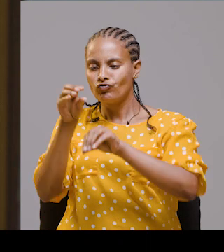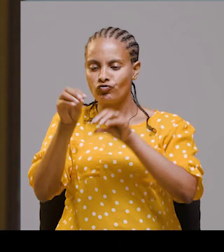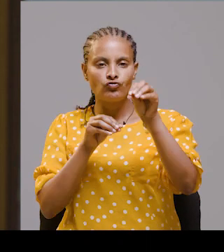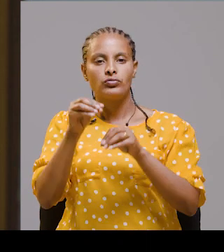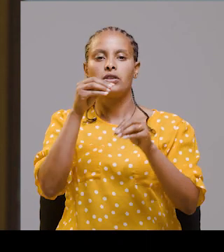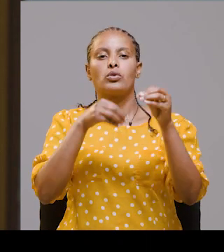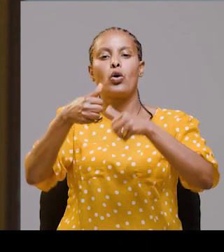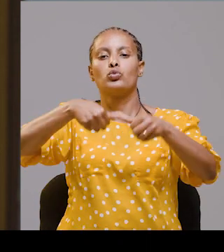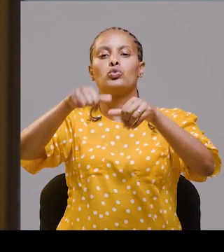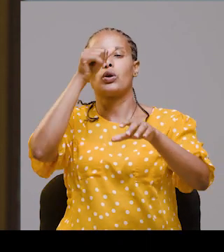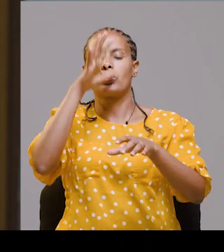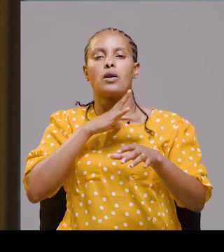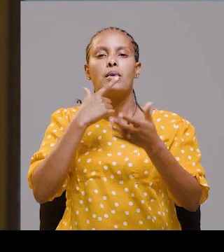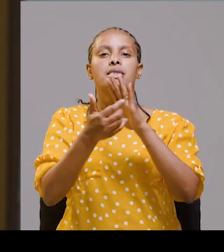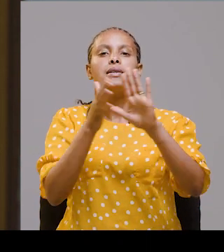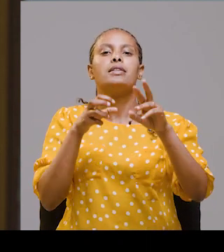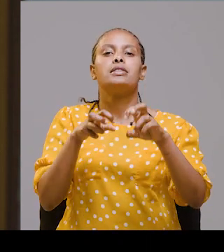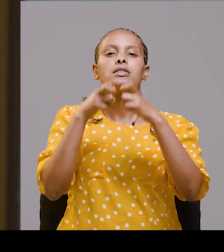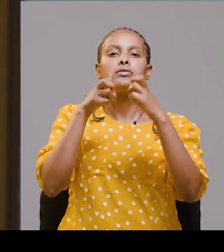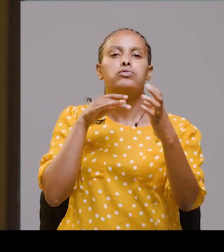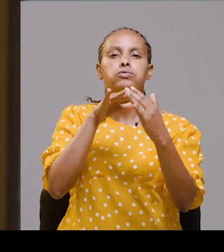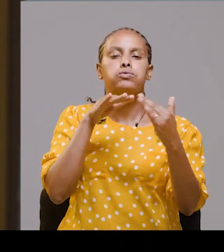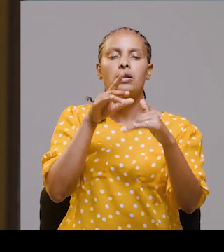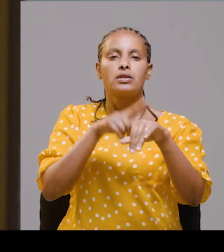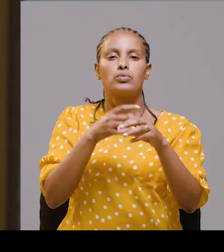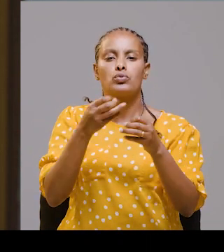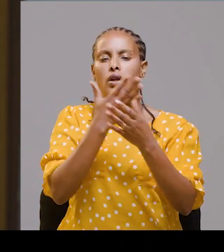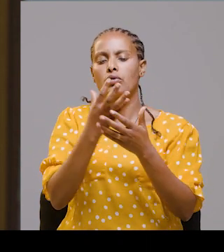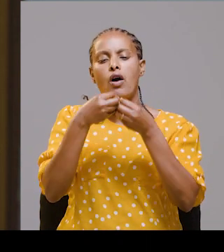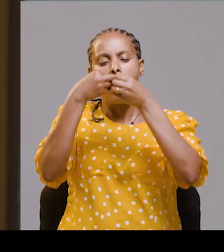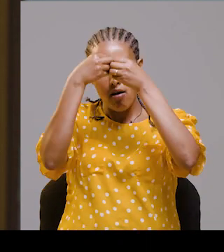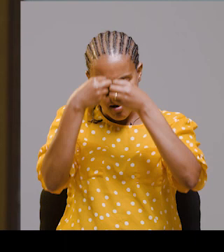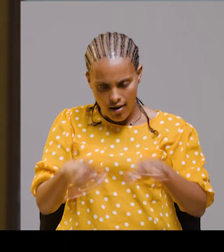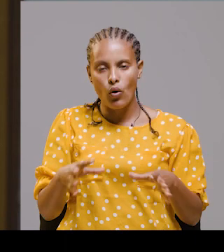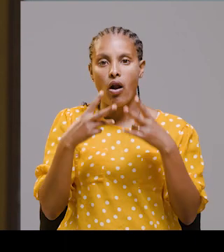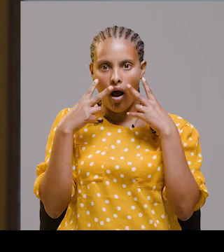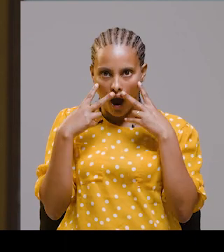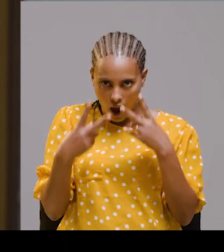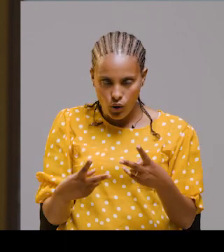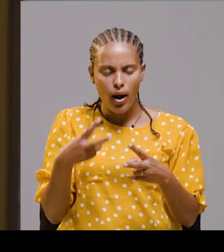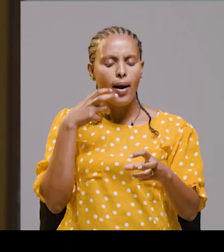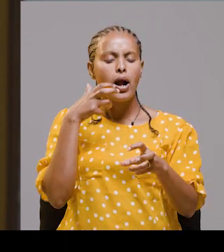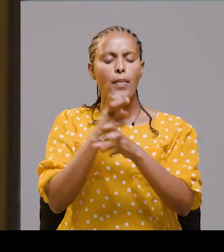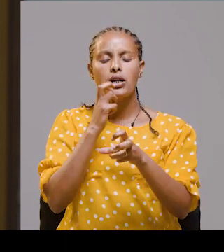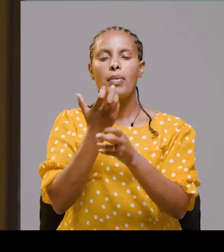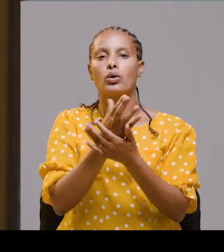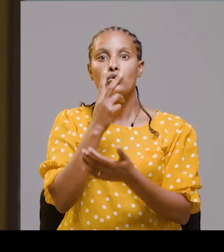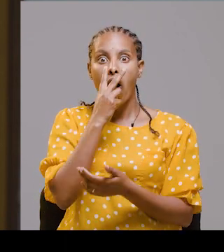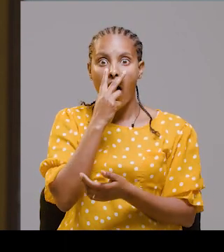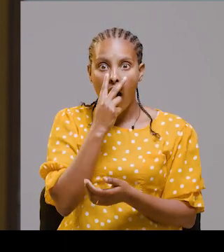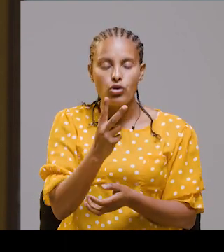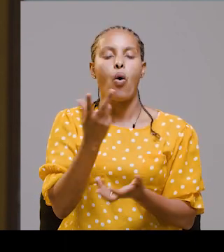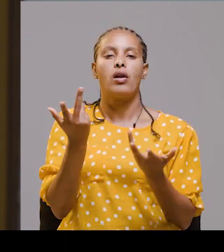ሰዎች በዚህ በግጭቱ ወቅት ማለት ነው በጣም ብዙ ነገሮችን አይተዋል በጣም ብዙ ከባድ ነገሮችን አይተዋል